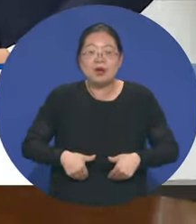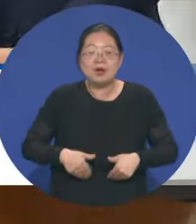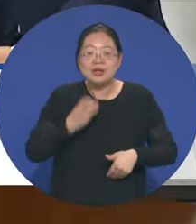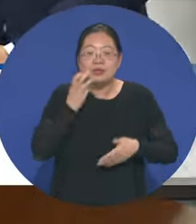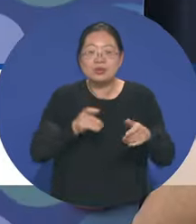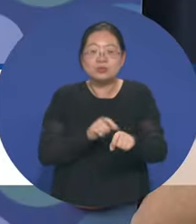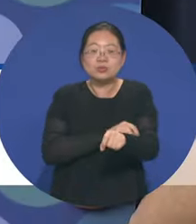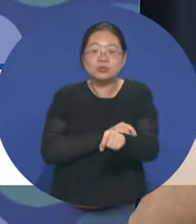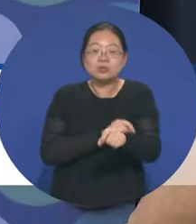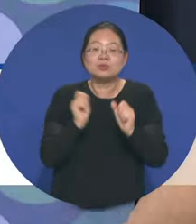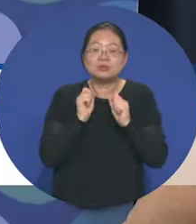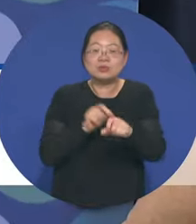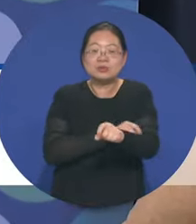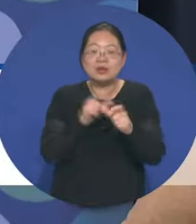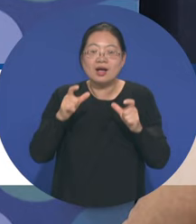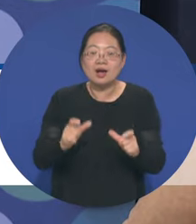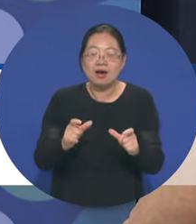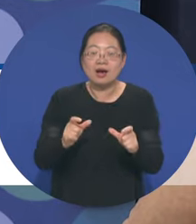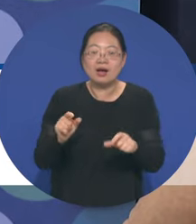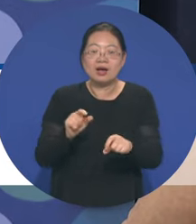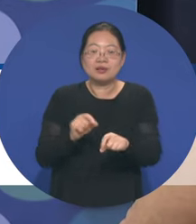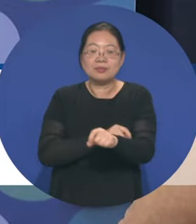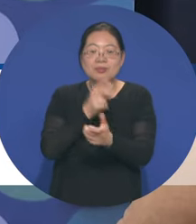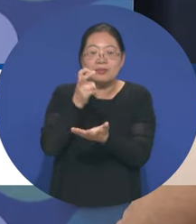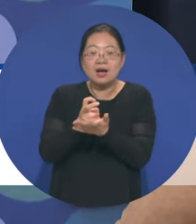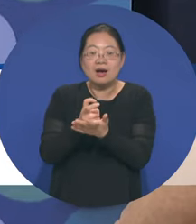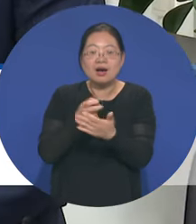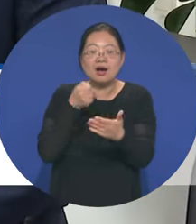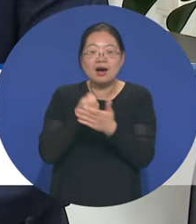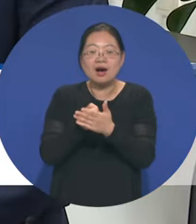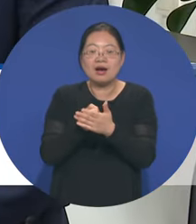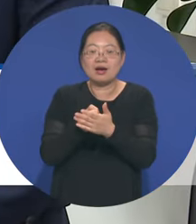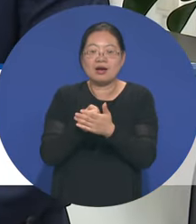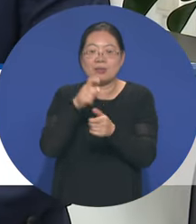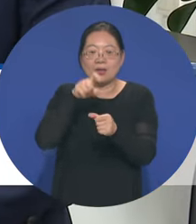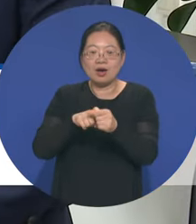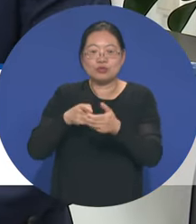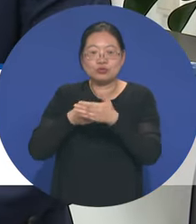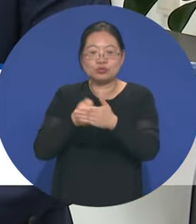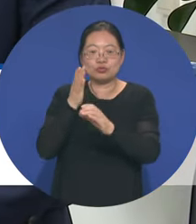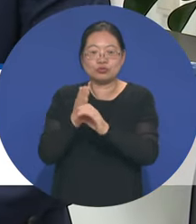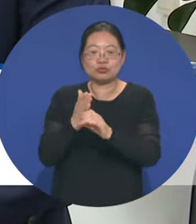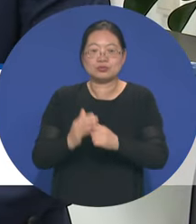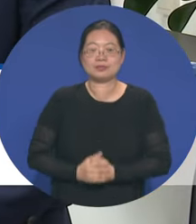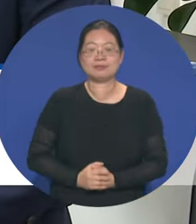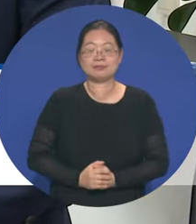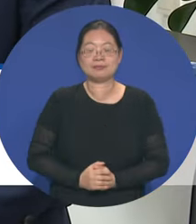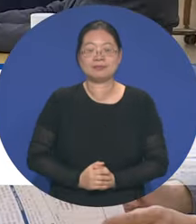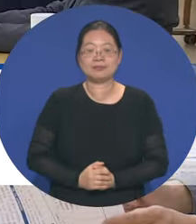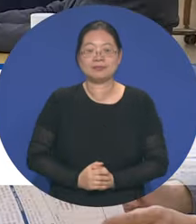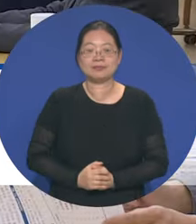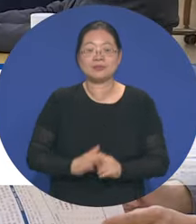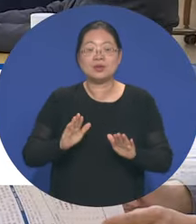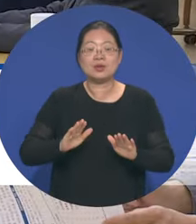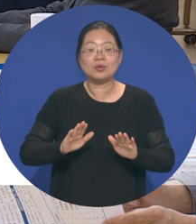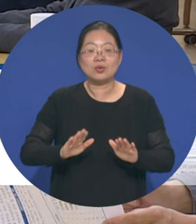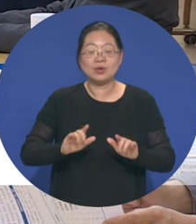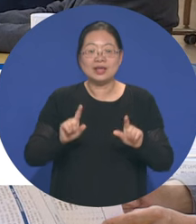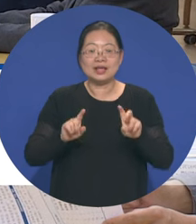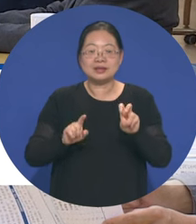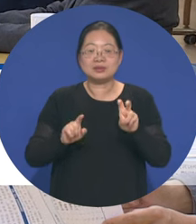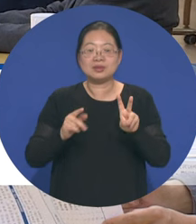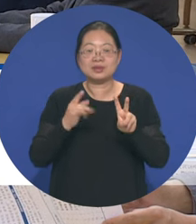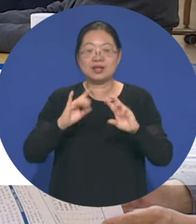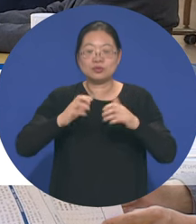그래서 경기북부 특별자치도 설치 특별법을 제정하는 것을 목표로 추진하고 있습니다. 올해 22대